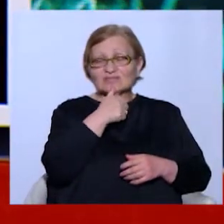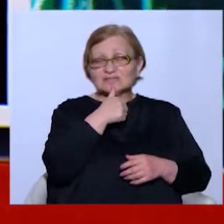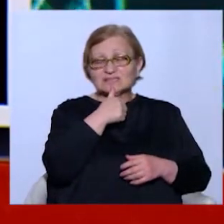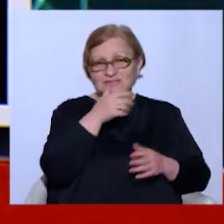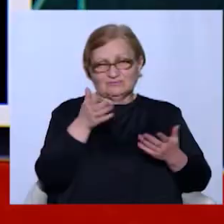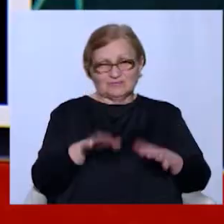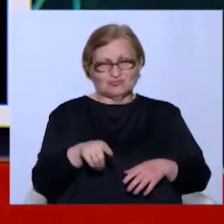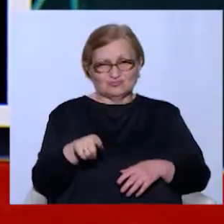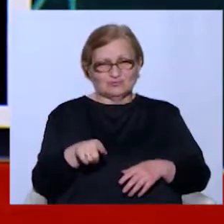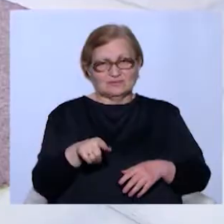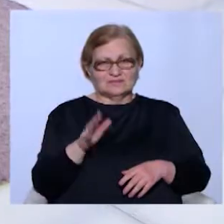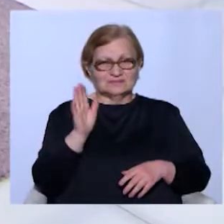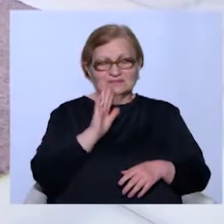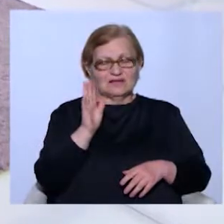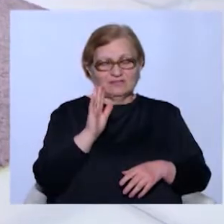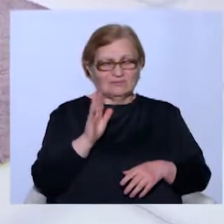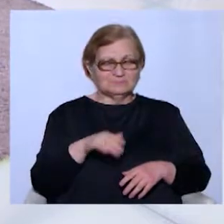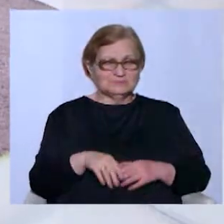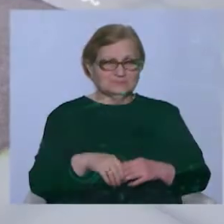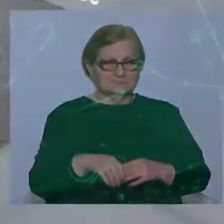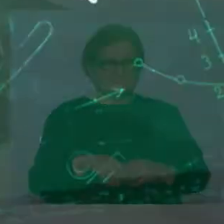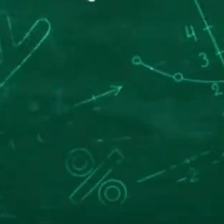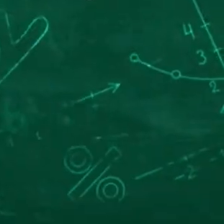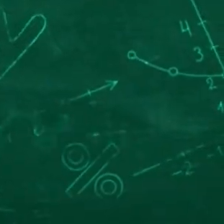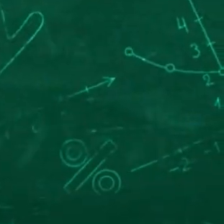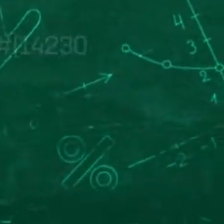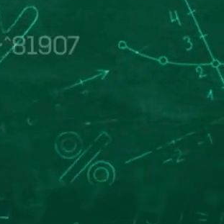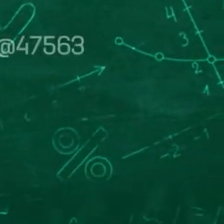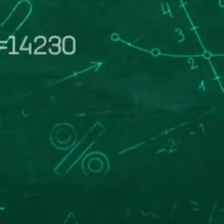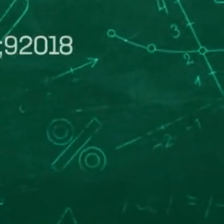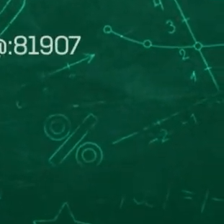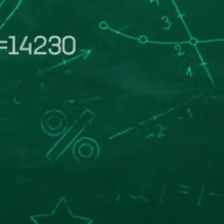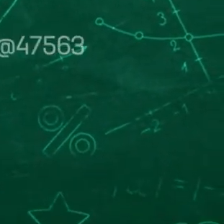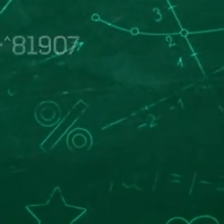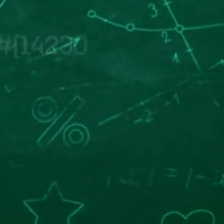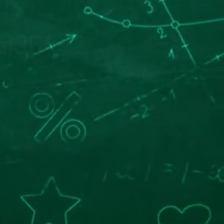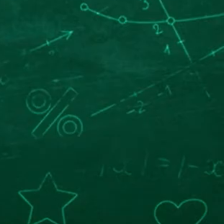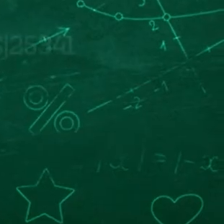დაგვრჩა. კარგად, ბავშვებო, გემშვიდობებით.